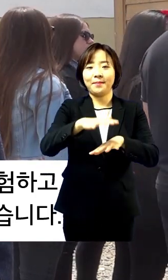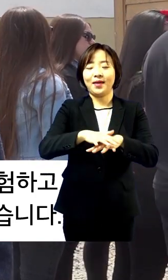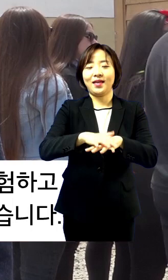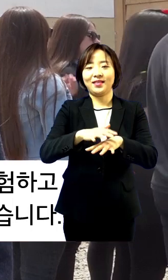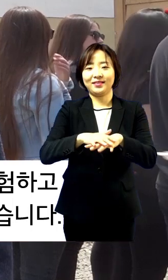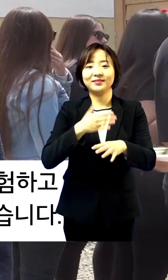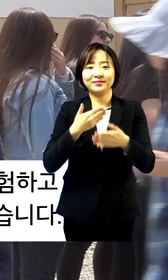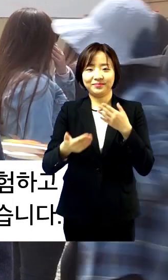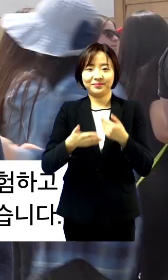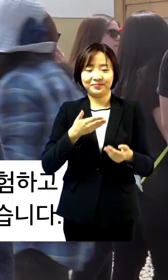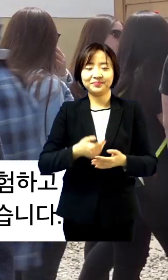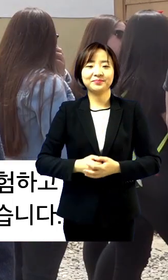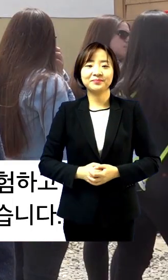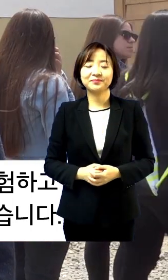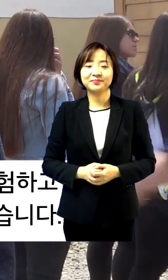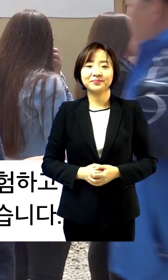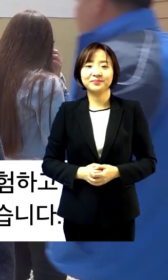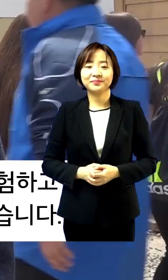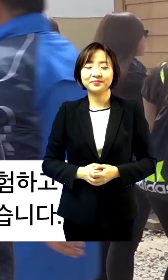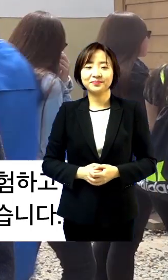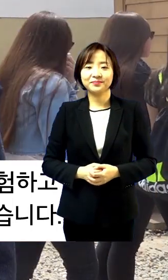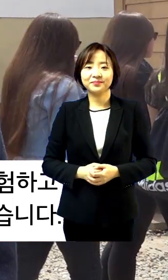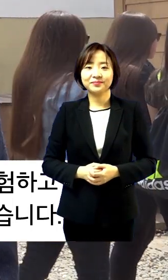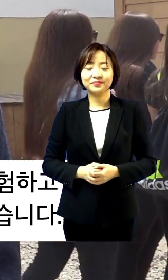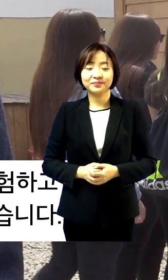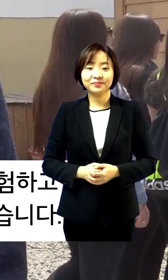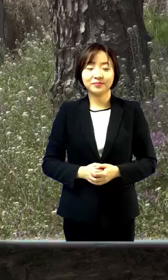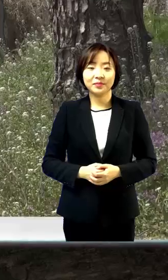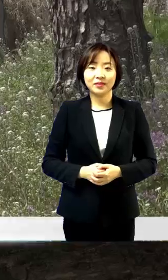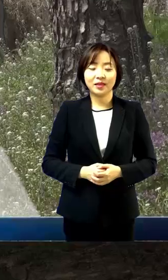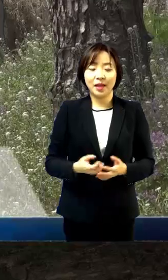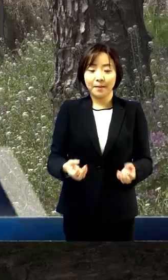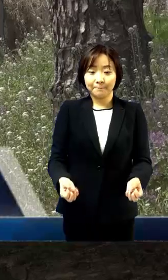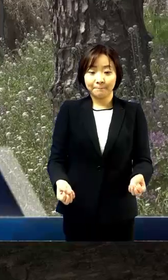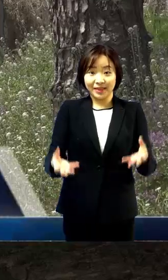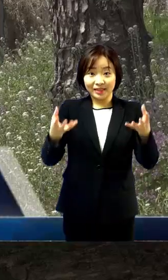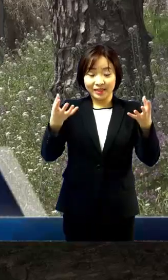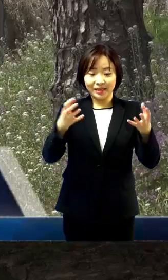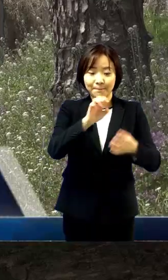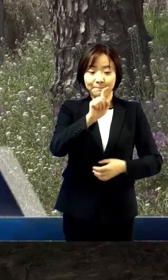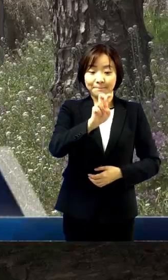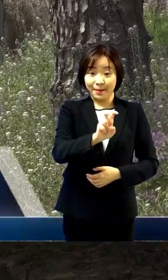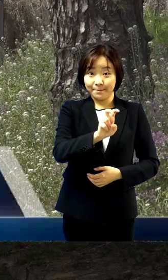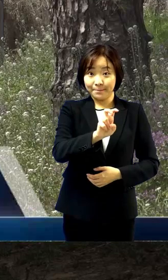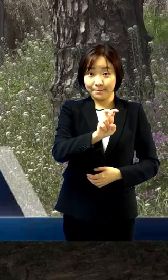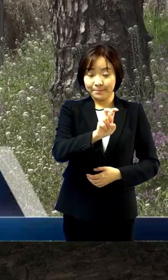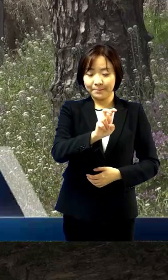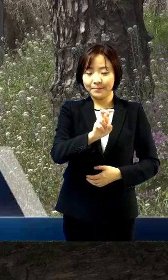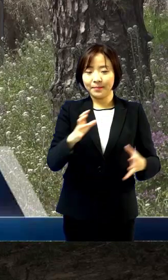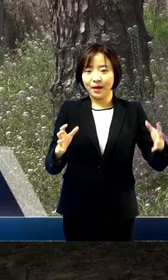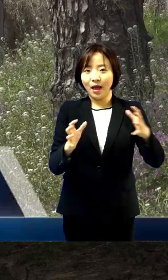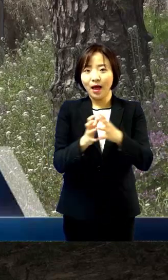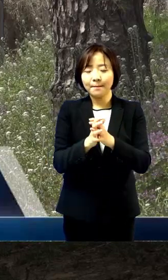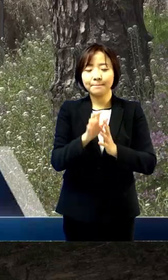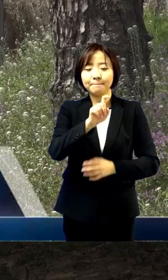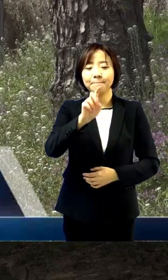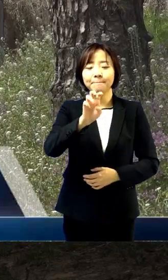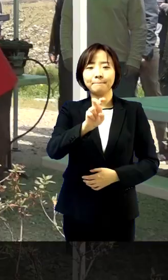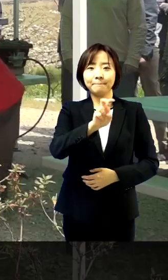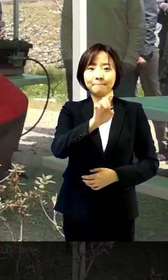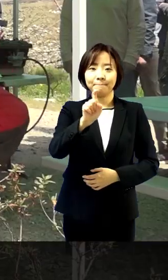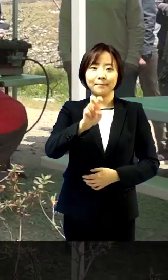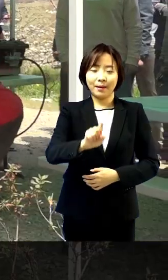이제 배밭을 체험하는 그런 시간이 되었습니다. 네. 농장을 의미하는 팜과 파티의 합성어인